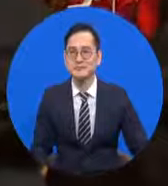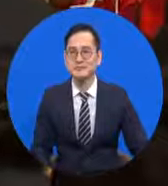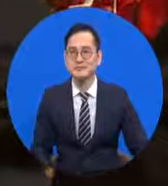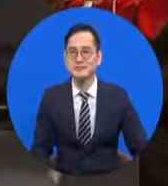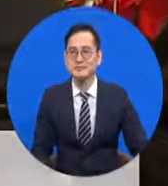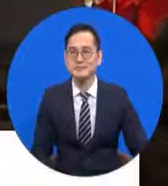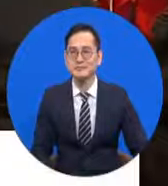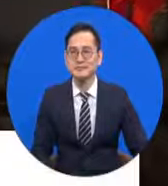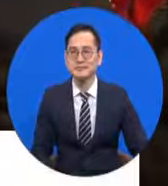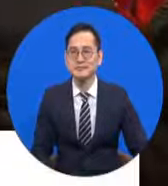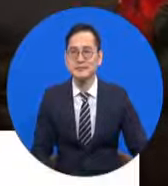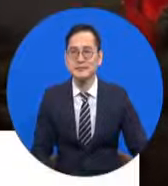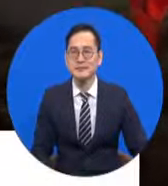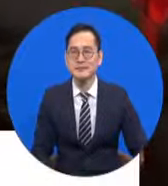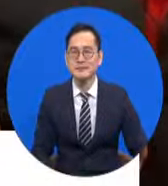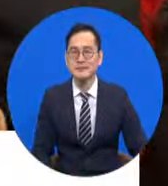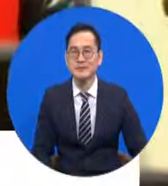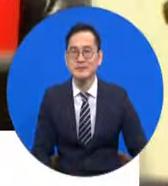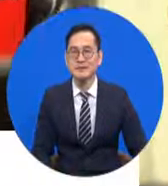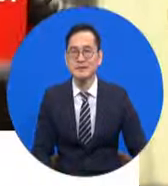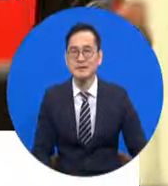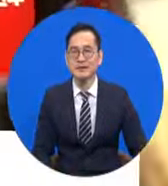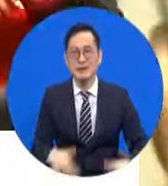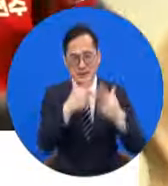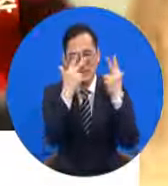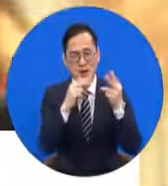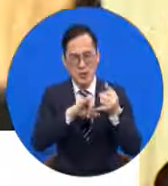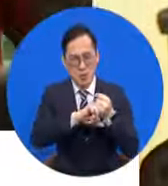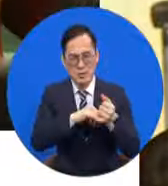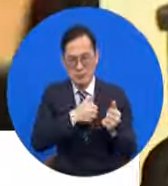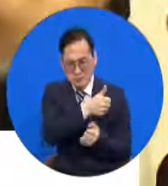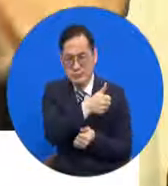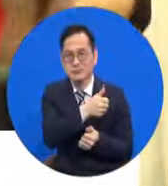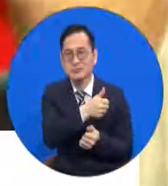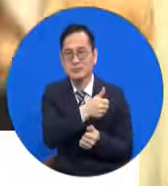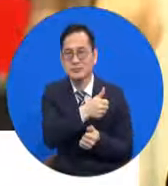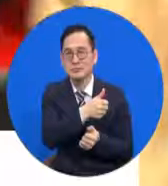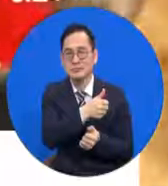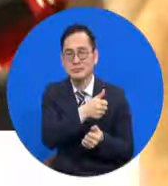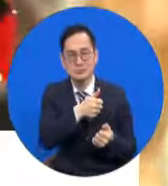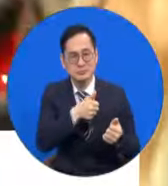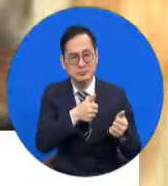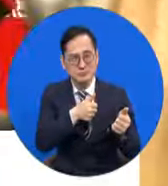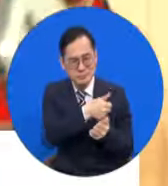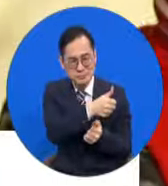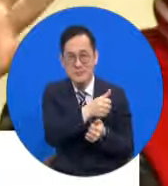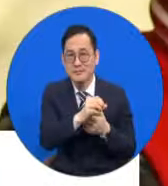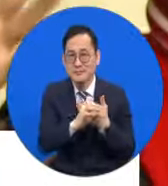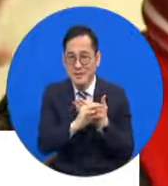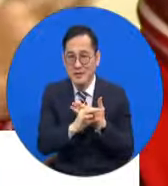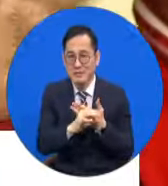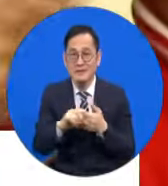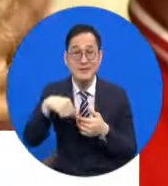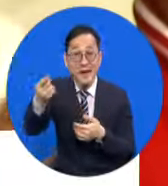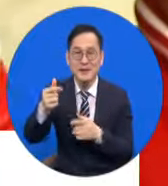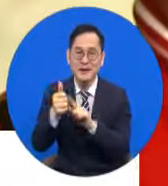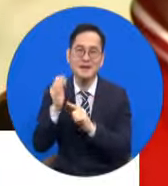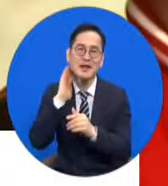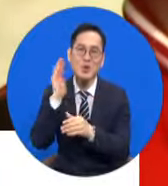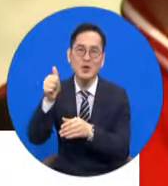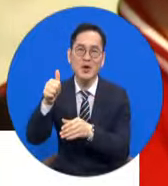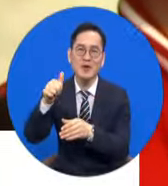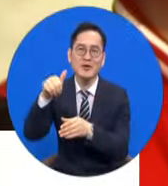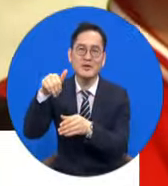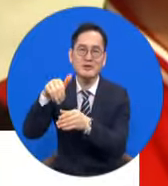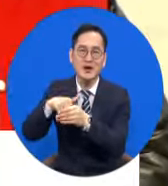후보 측에서는 이번 선거에서 이재명 후보를 꺾거나 혹은 접전을 벌이는 결과가 나타난다면 차기 대권주자로서의 존재감이